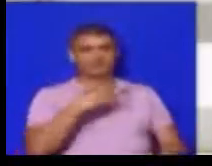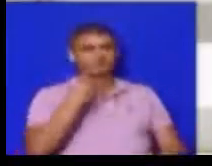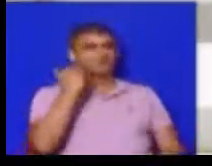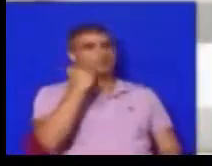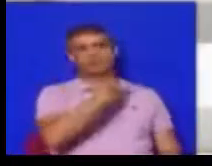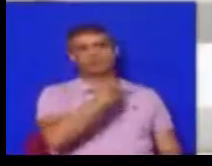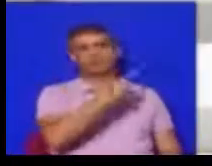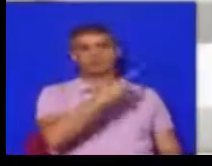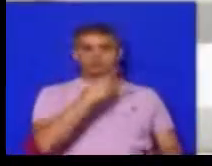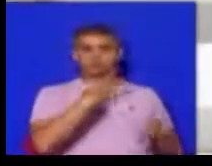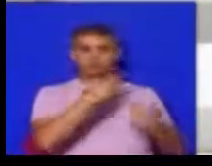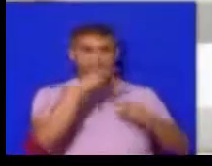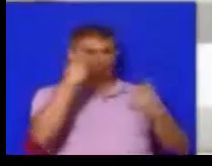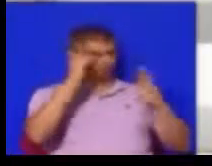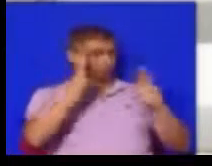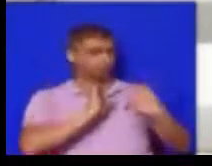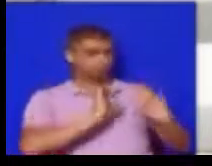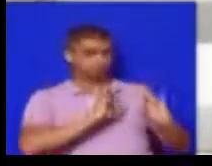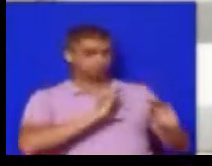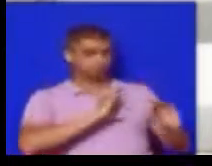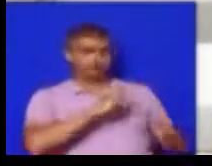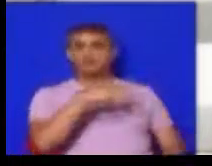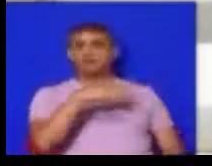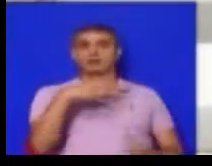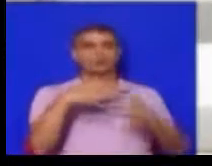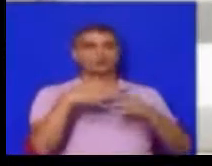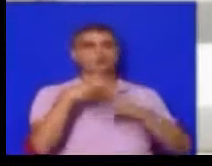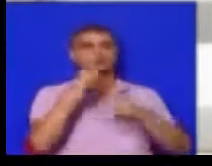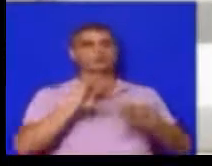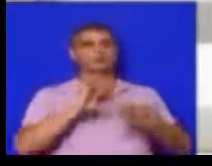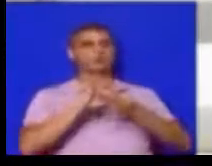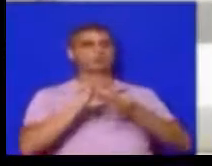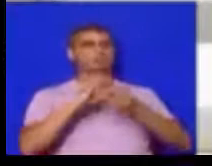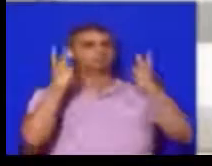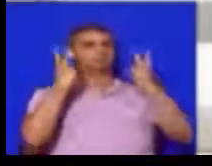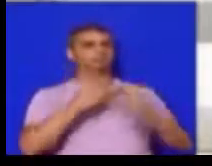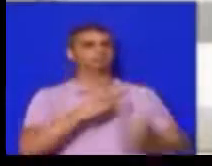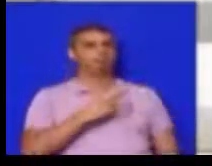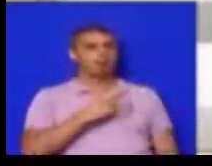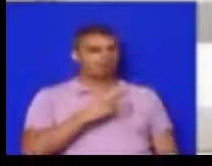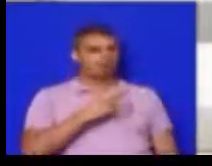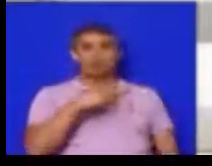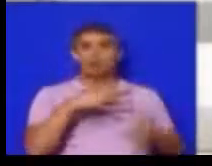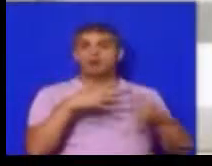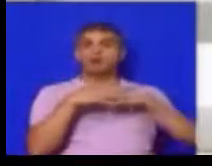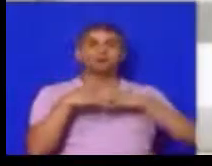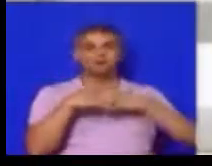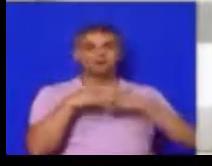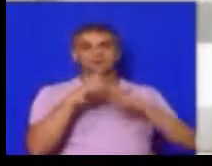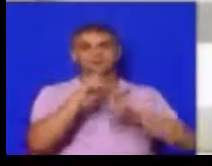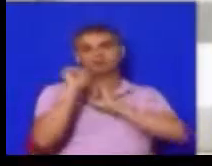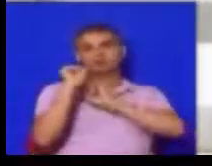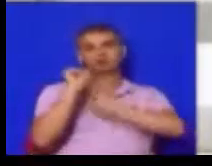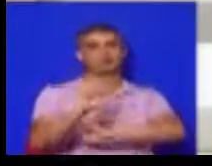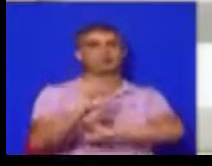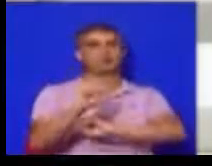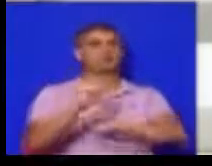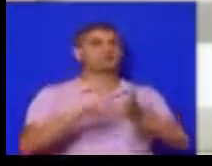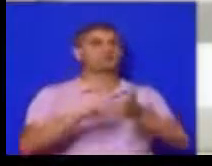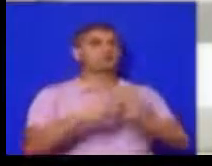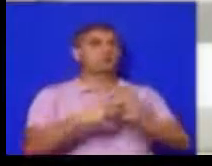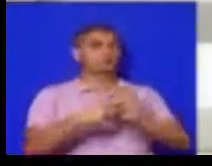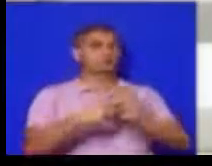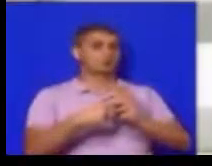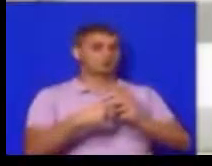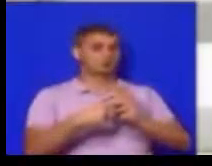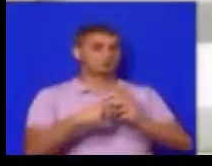הברית. ארצות הברית היא בעלת בריתנו העיקרית, ארצות הברית היא התומכת הדיפלומטית